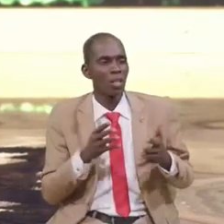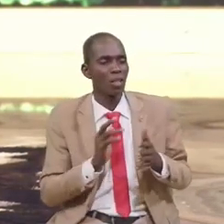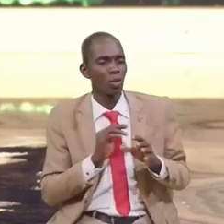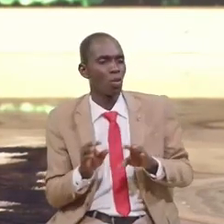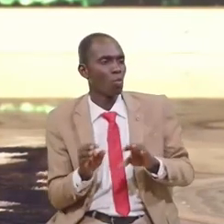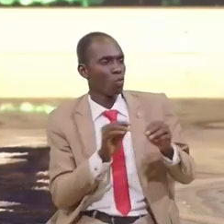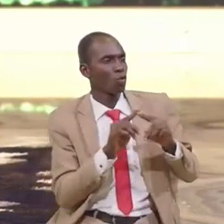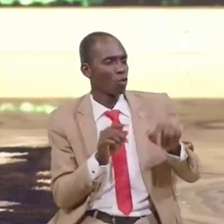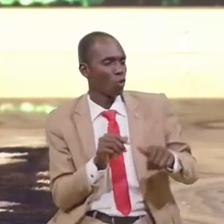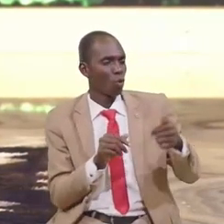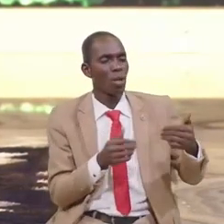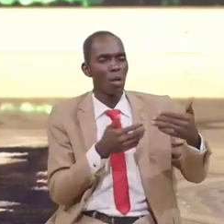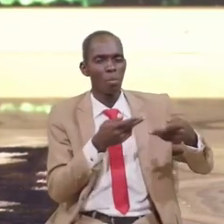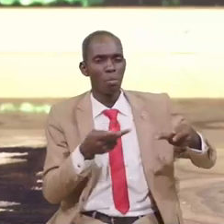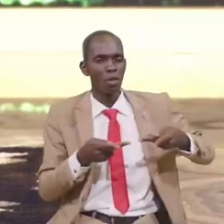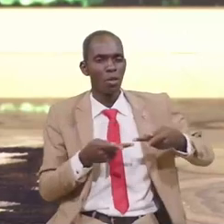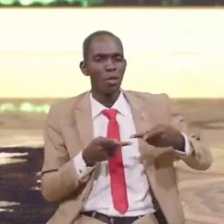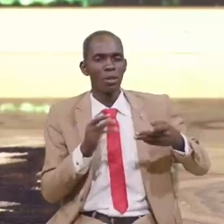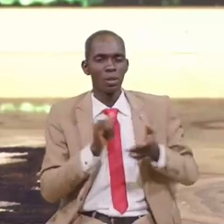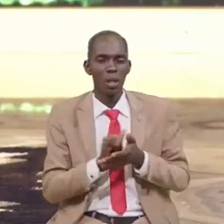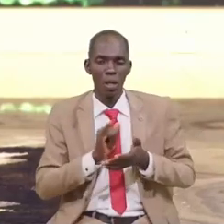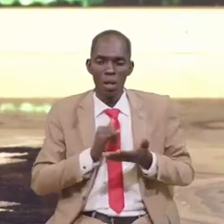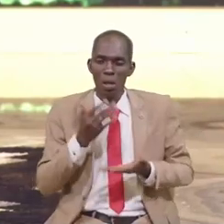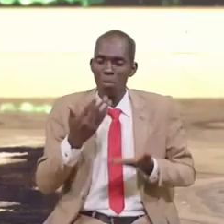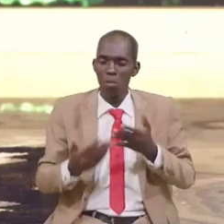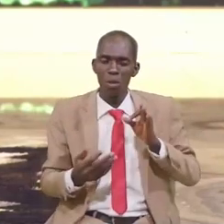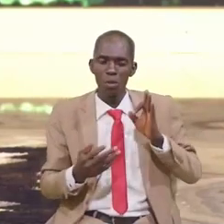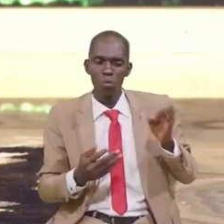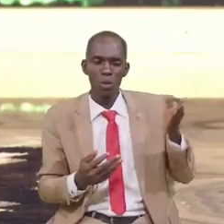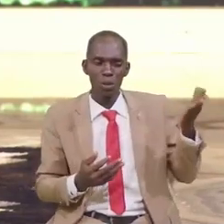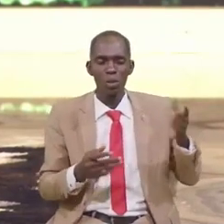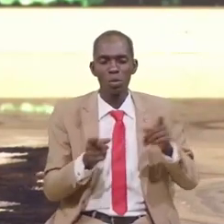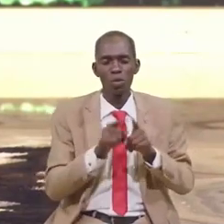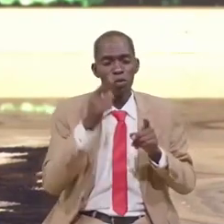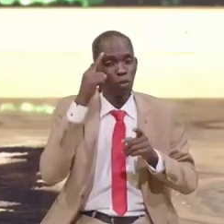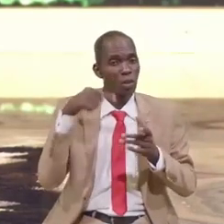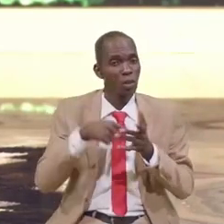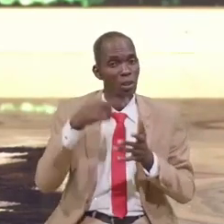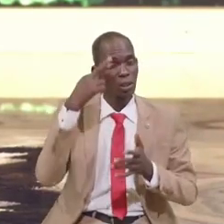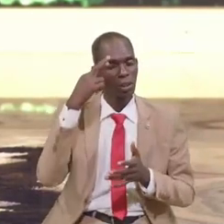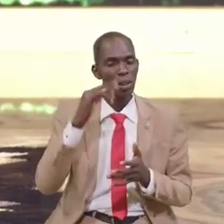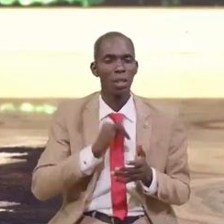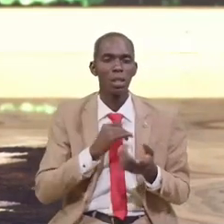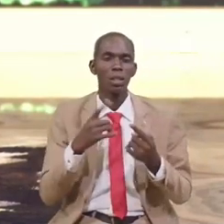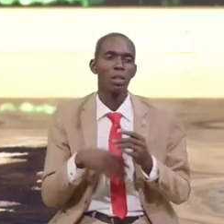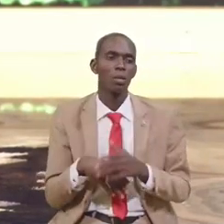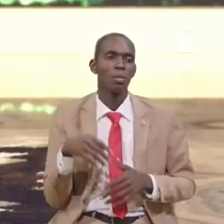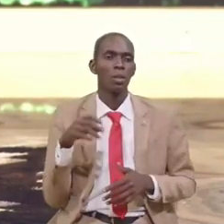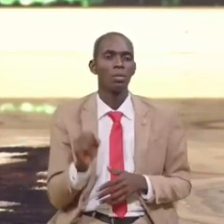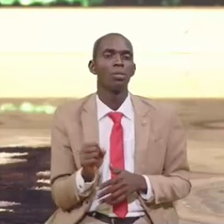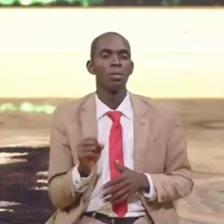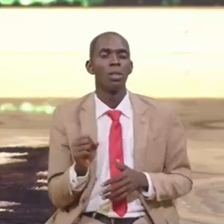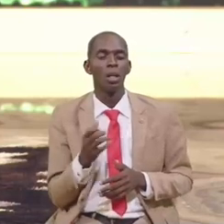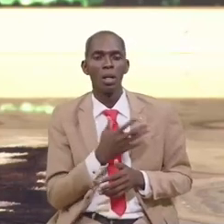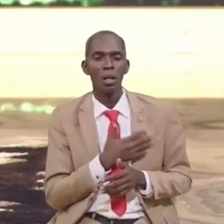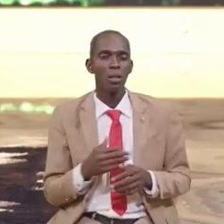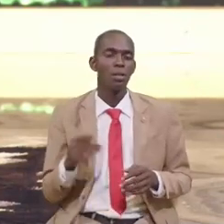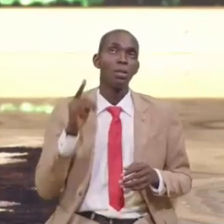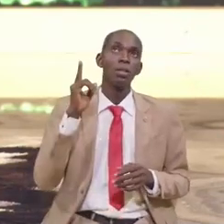que j'y prêche aussi, car c'est pour cela que je suis sorti. Il alla prêcher dans